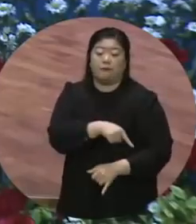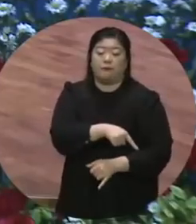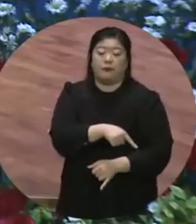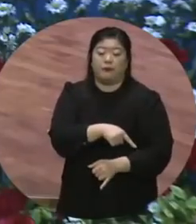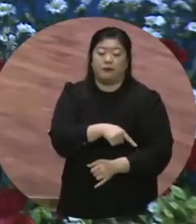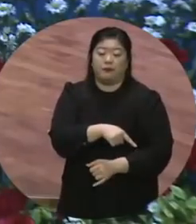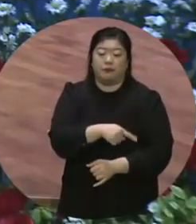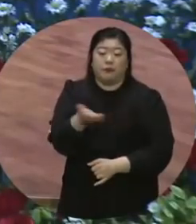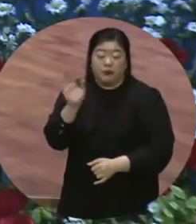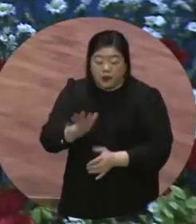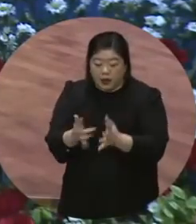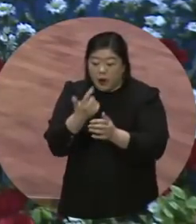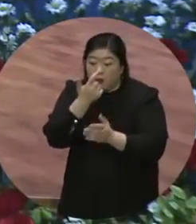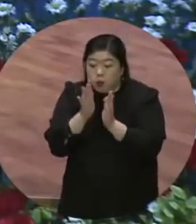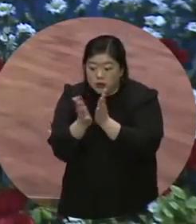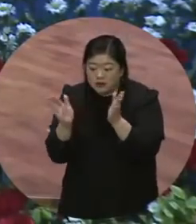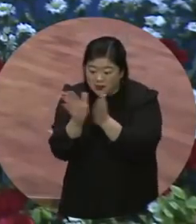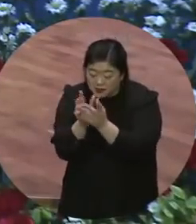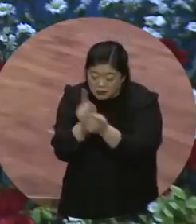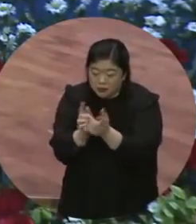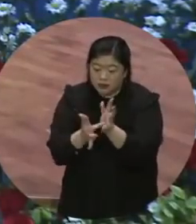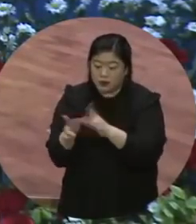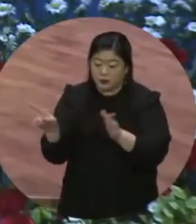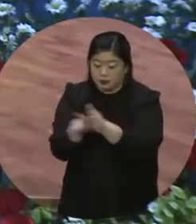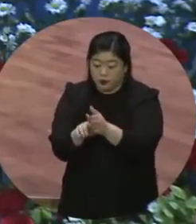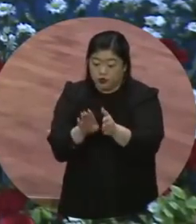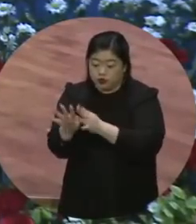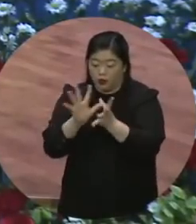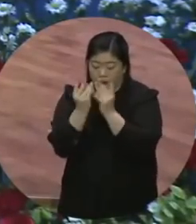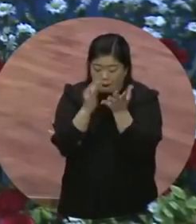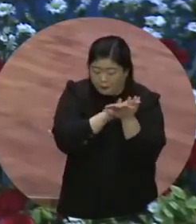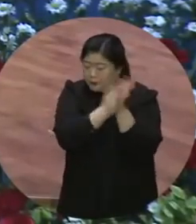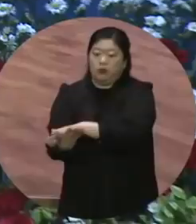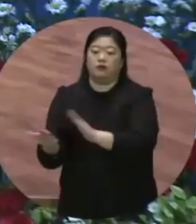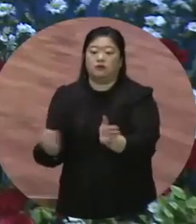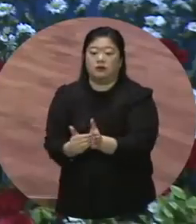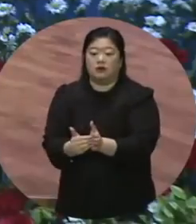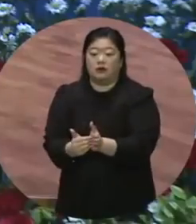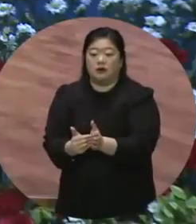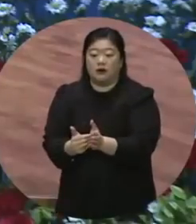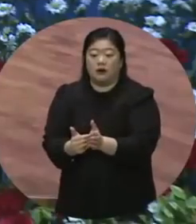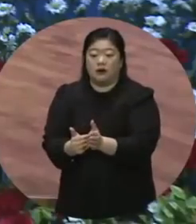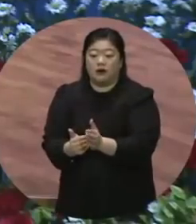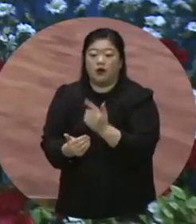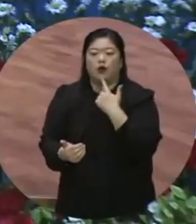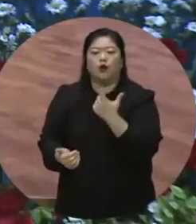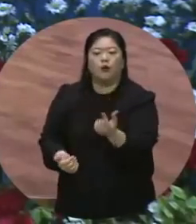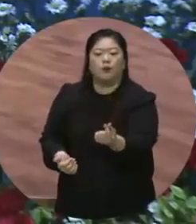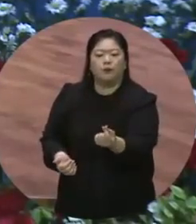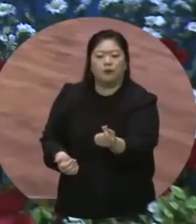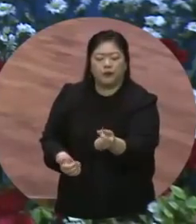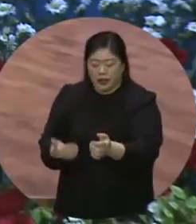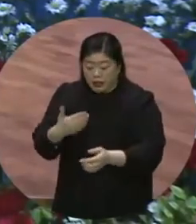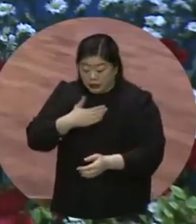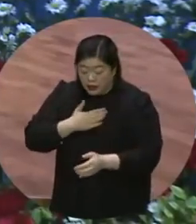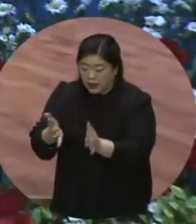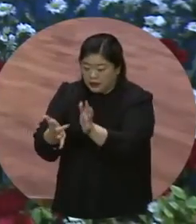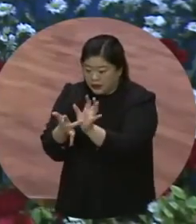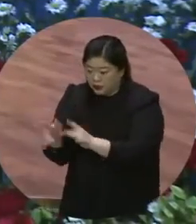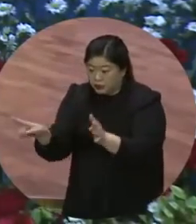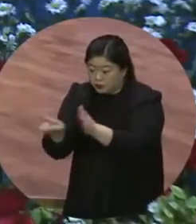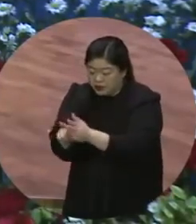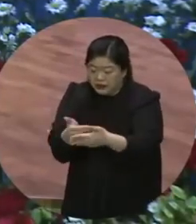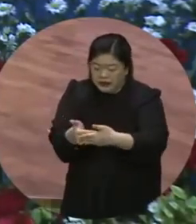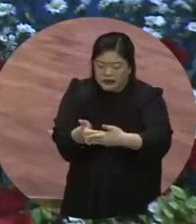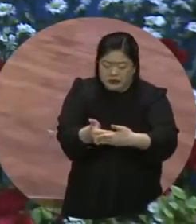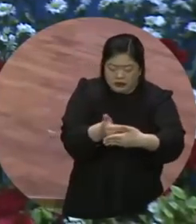입어놓으니까 정말로 정말로 우리가 값없이 어렵다. 예수를 믿는 순간에 우리가 의인되었다는 것을